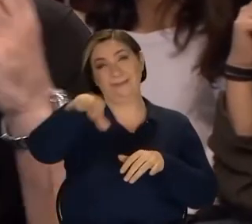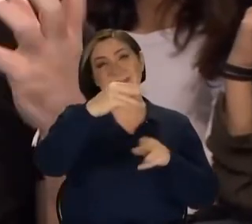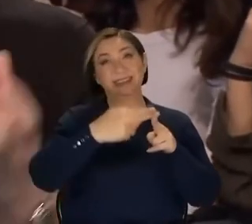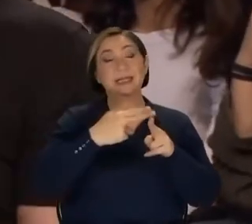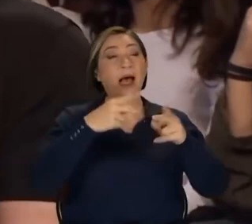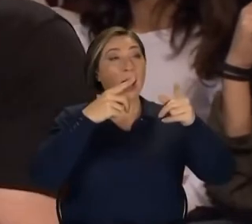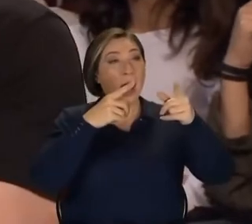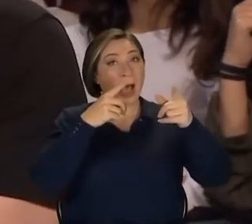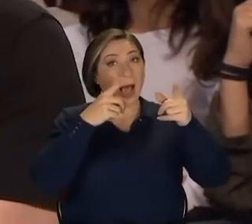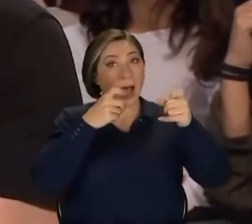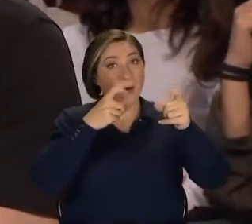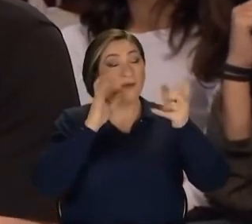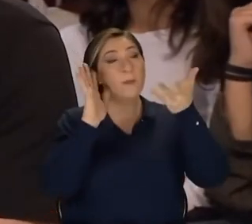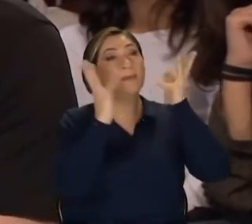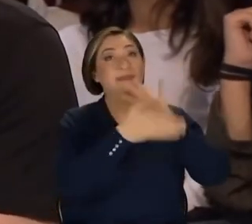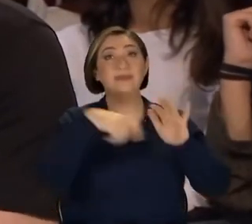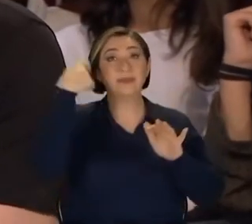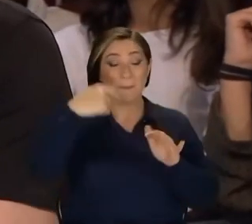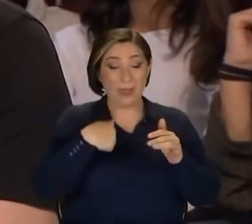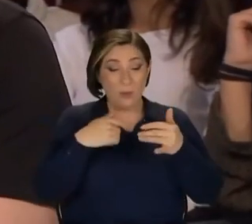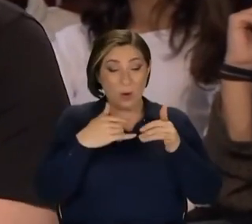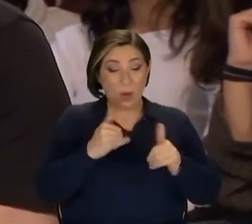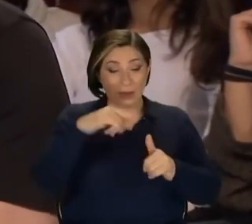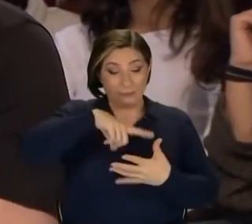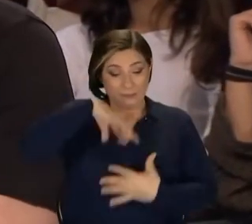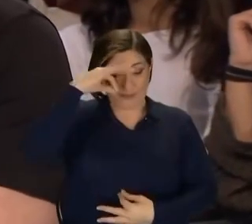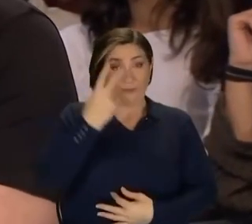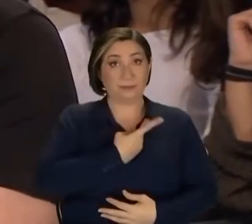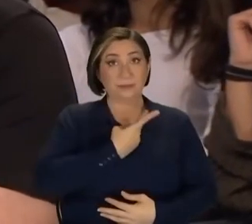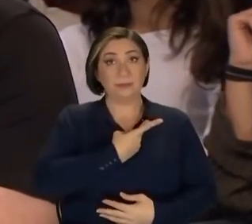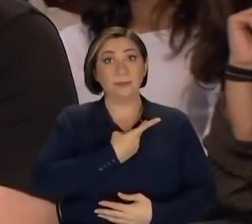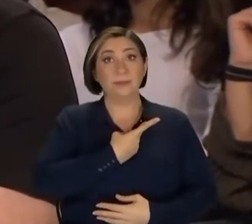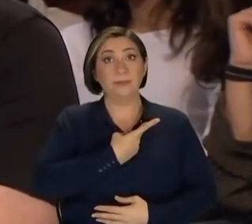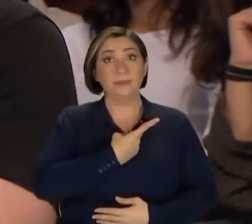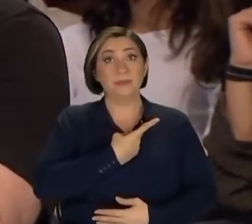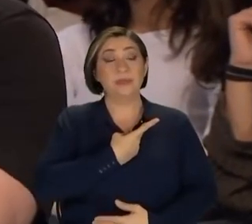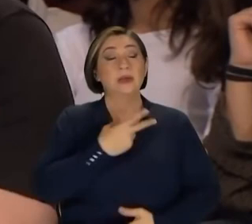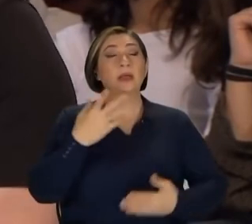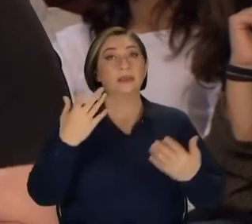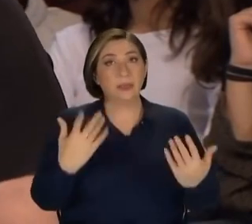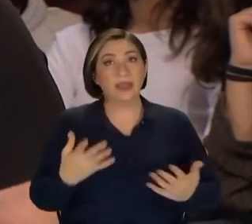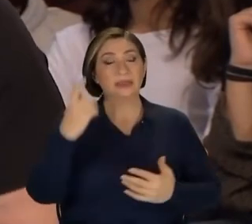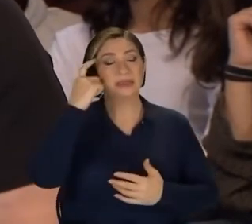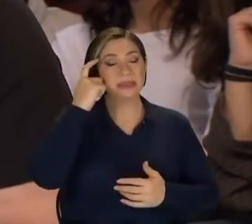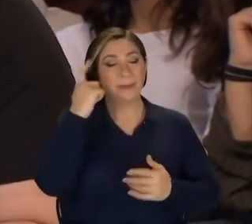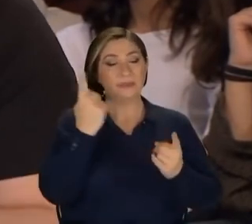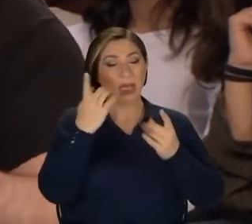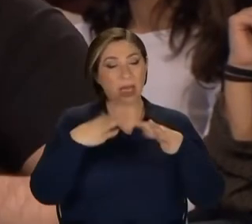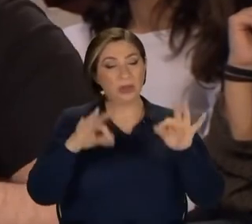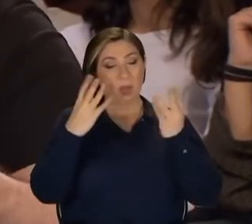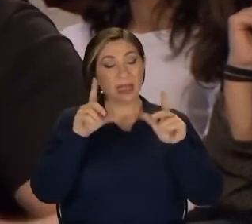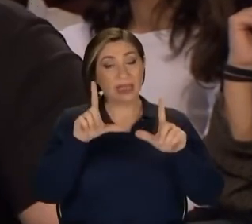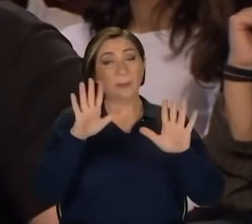Av Mevsimi filmindeki benim oynadığım karakteri oynamak için elbette zihnen bir şey hazırlanmak